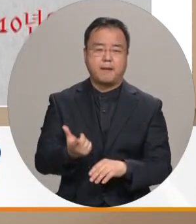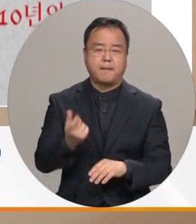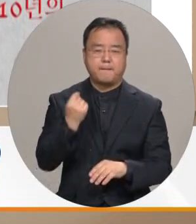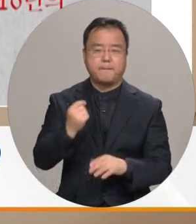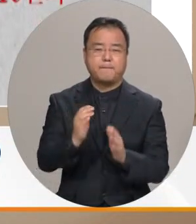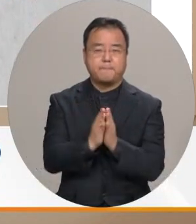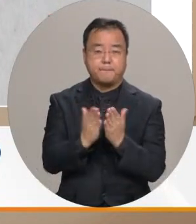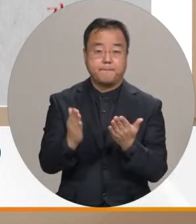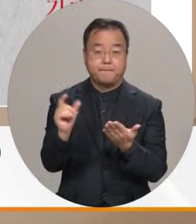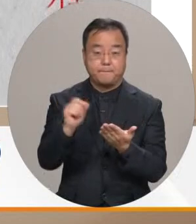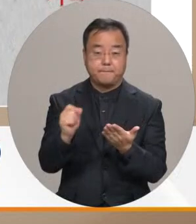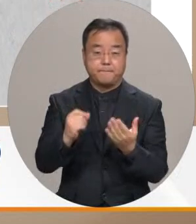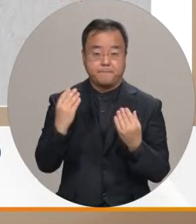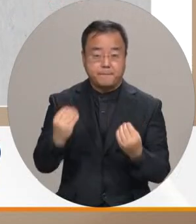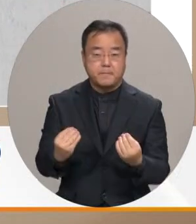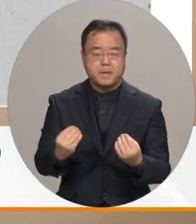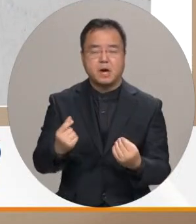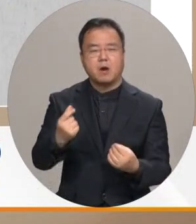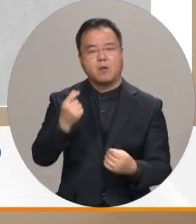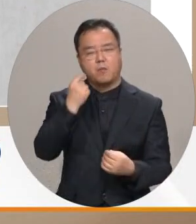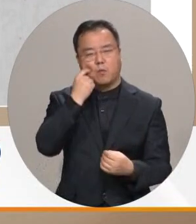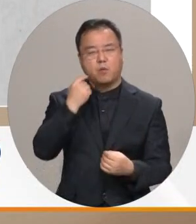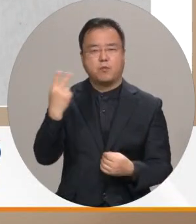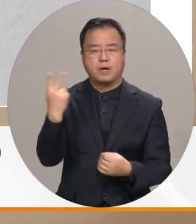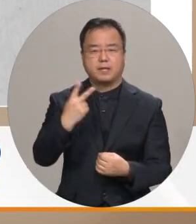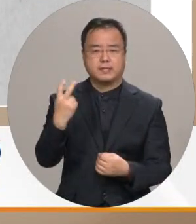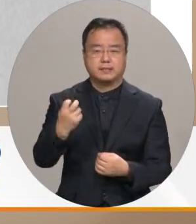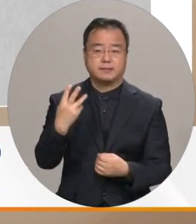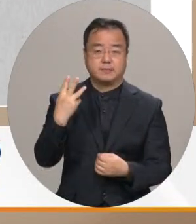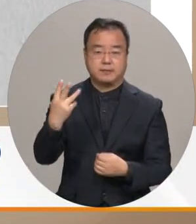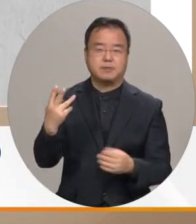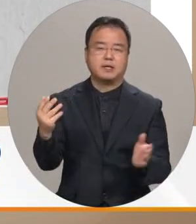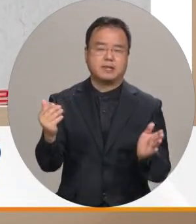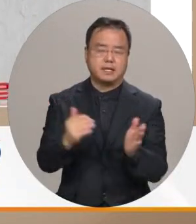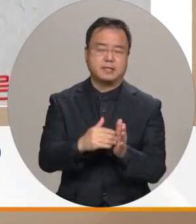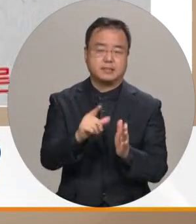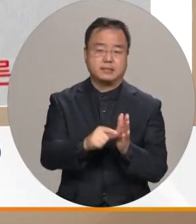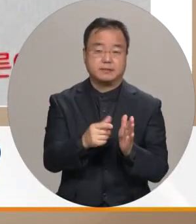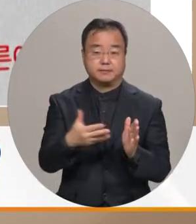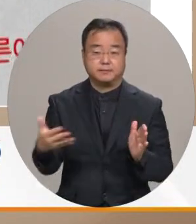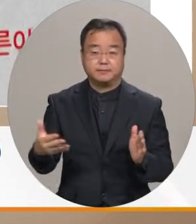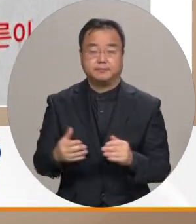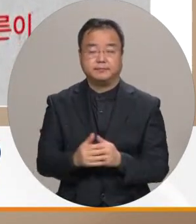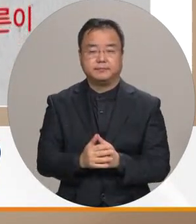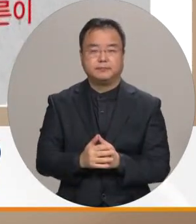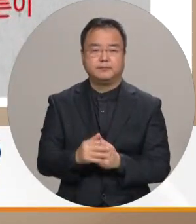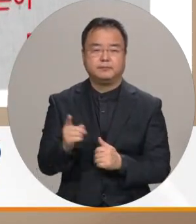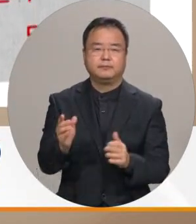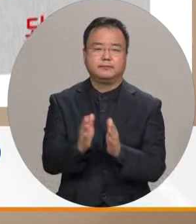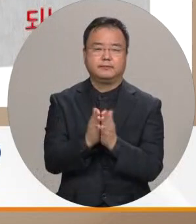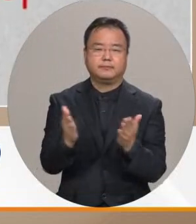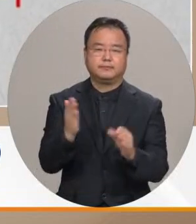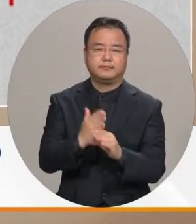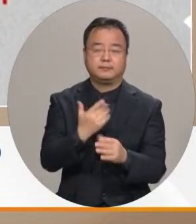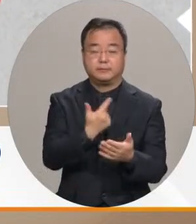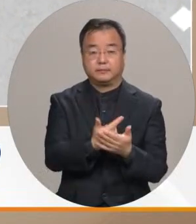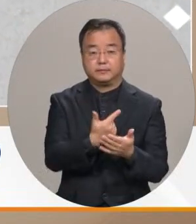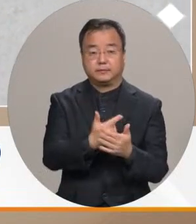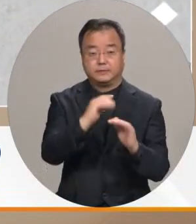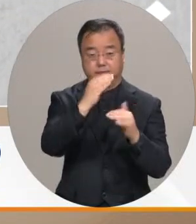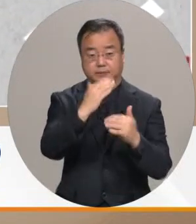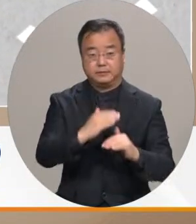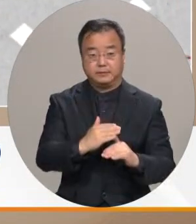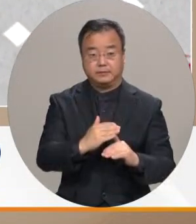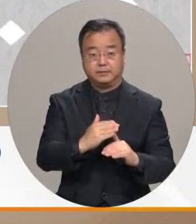그 책을 마치지 못하고 2023년까지 오게 되었습니다. 이 책에는 뭐 논문은 좀